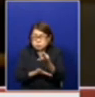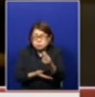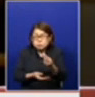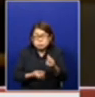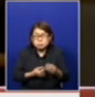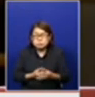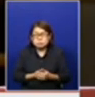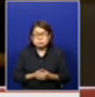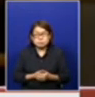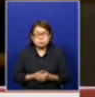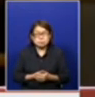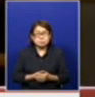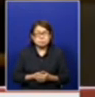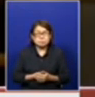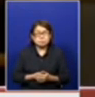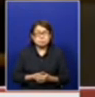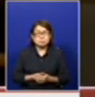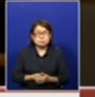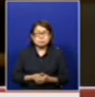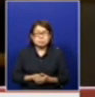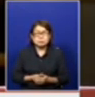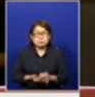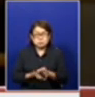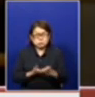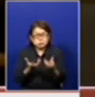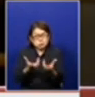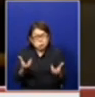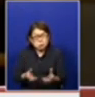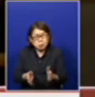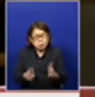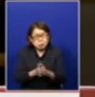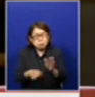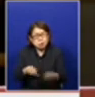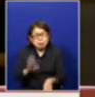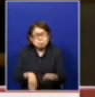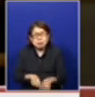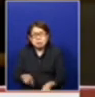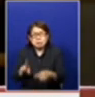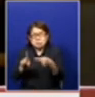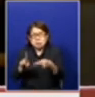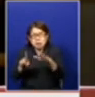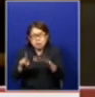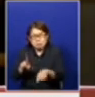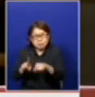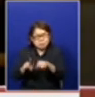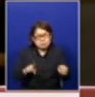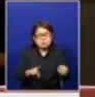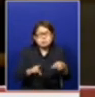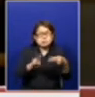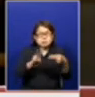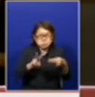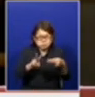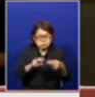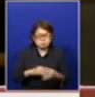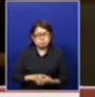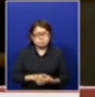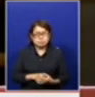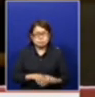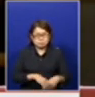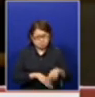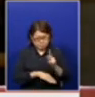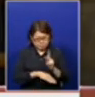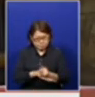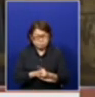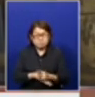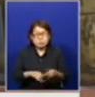ดอุปกรณ์15,000 ถึง 20,000 บาทท่านประธานครับช่วยเปิดสไลด์ด้วยนะครับ